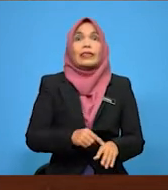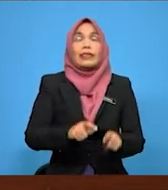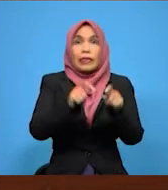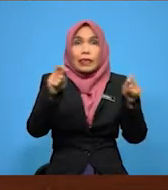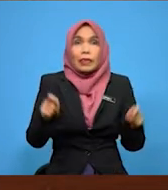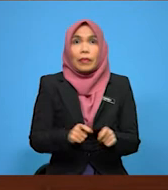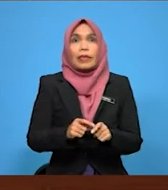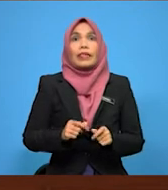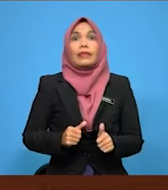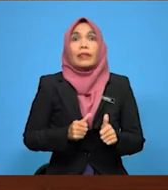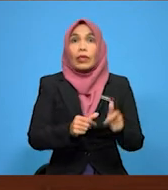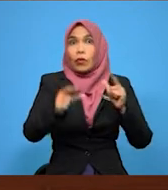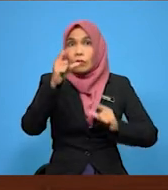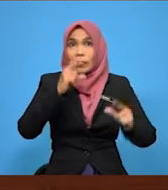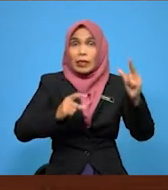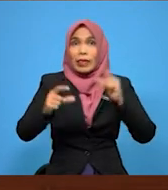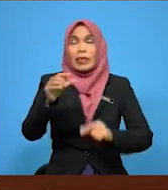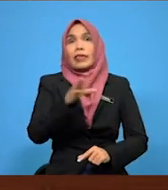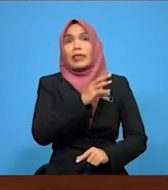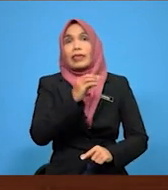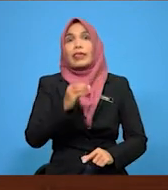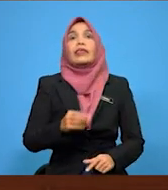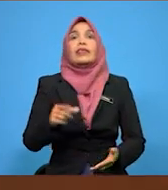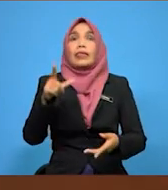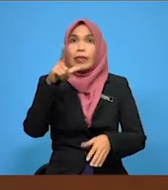mengikut grade dan diletakkan di atas pelet.